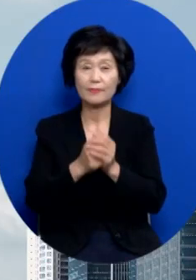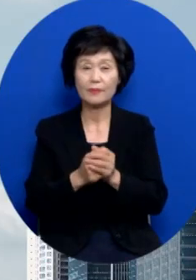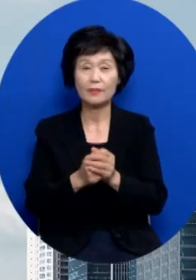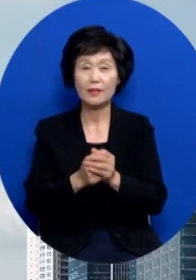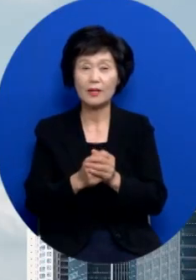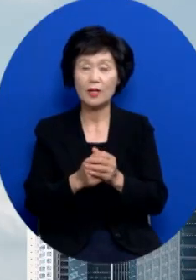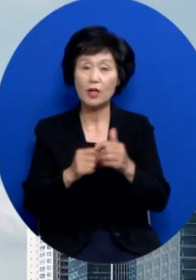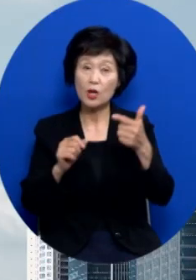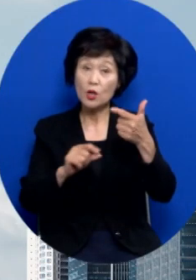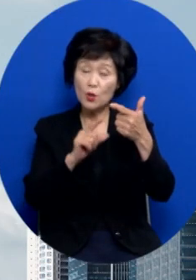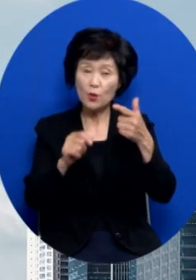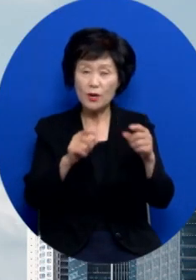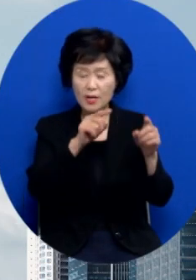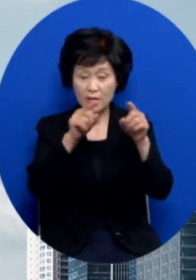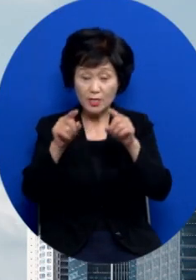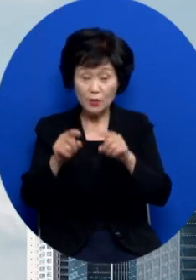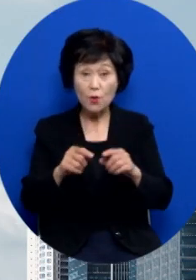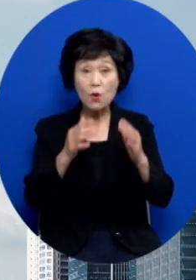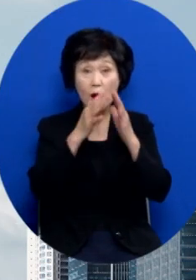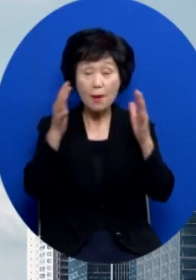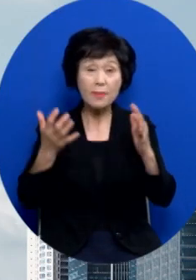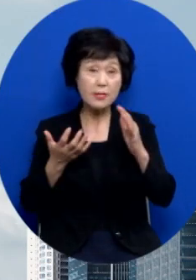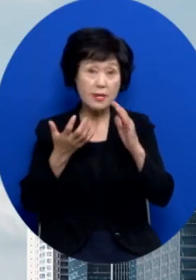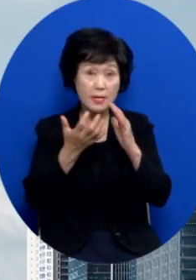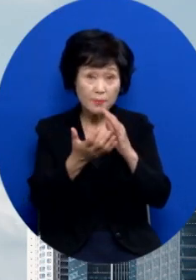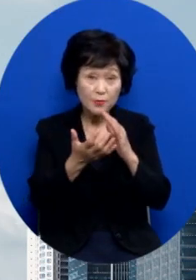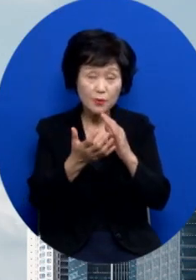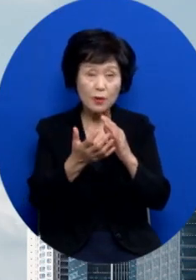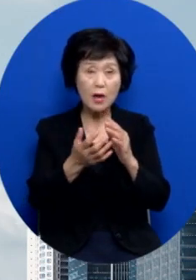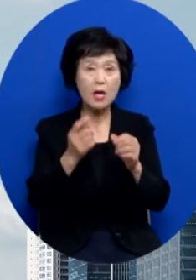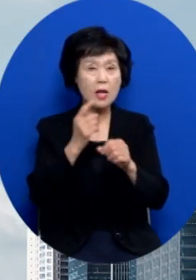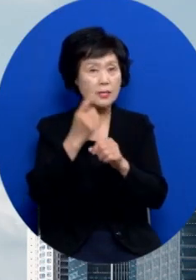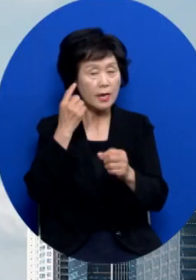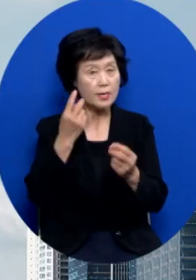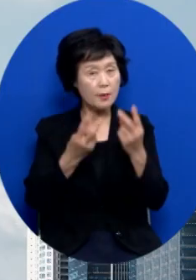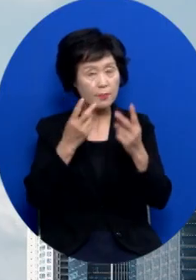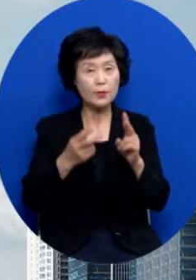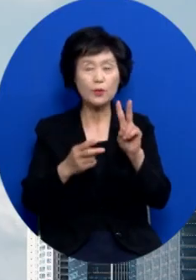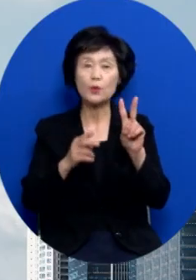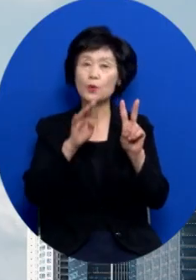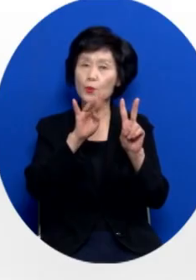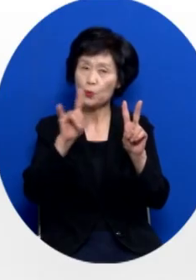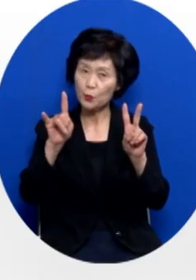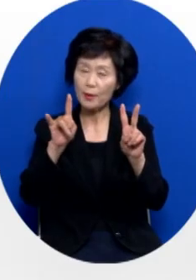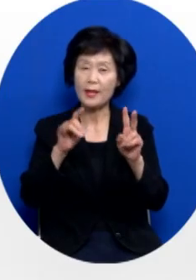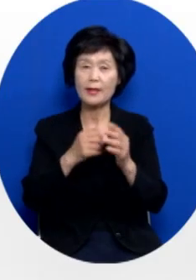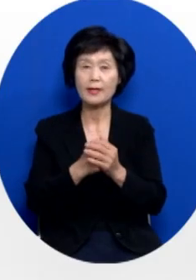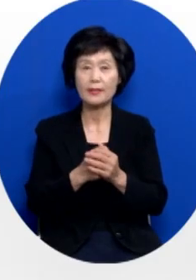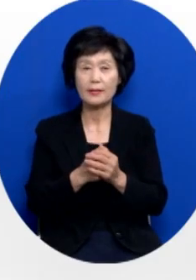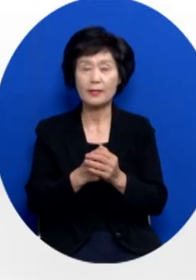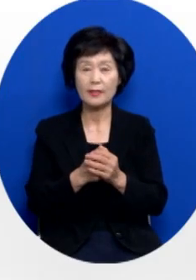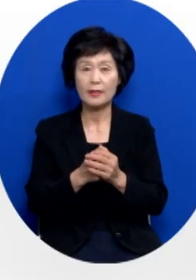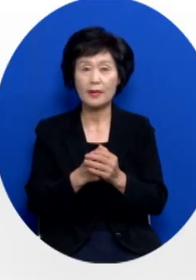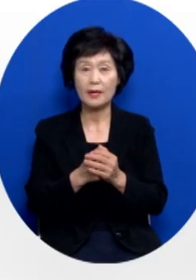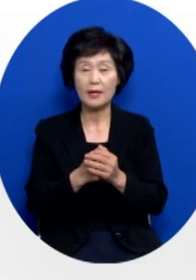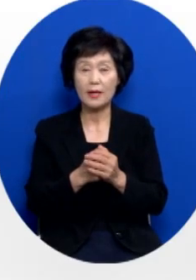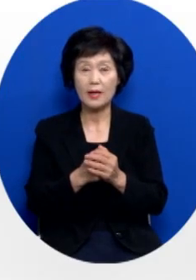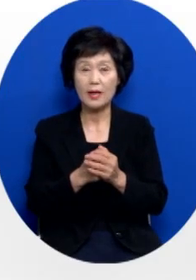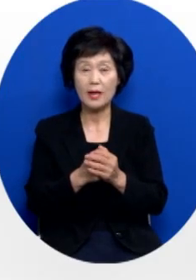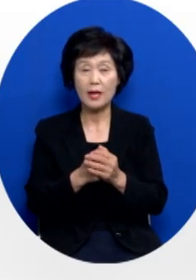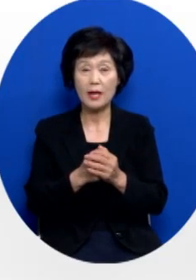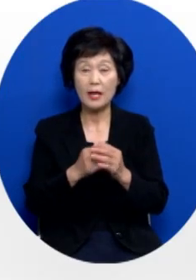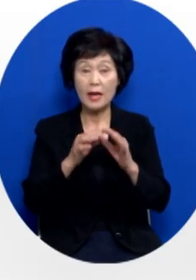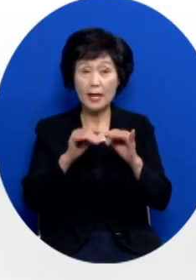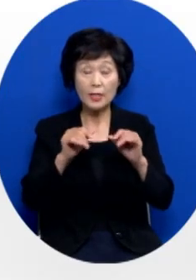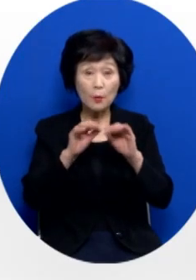올해 6월 전국 아파트 입주 물량이 지난해보다 2배가량 많은 것으로 나타났습니다. 국내 한 부동산